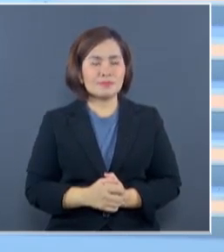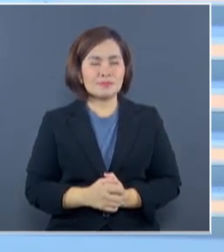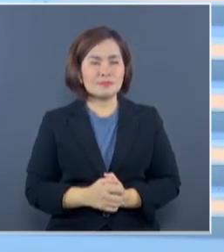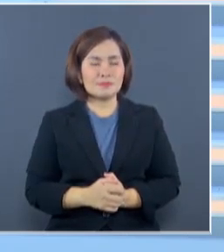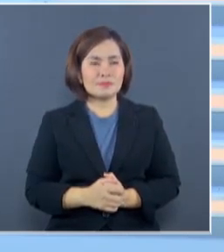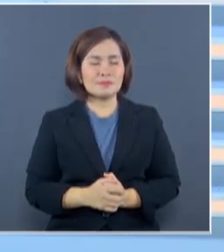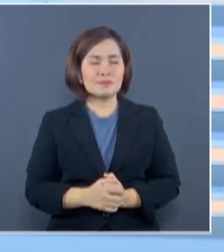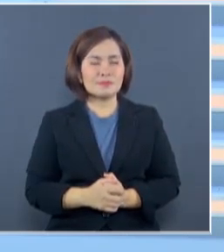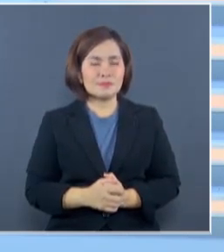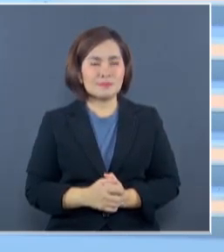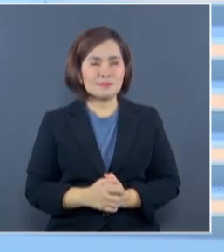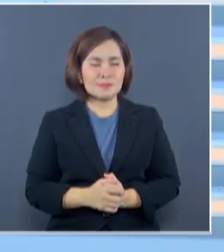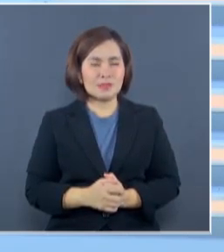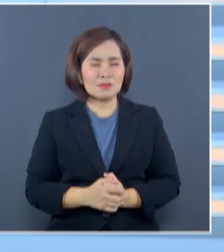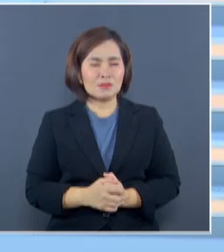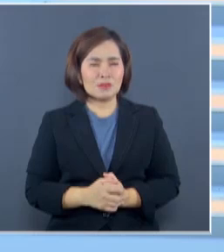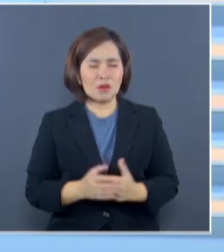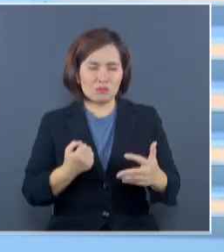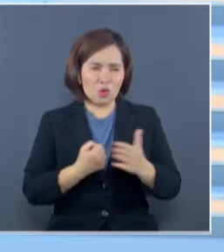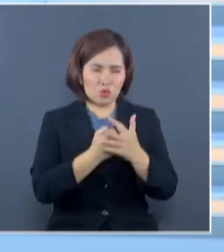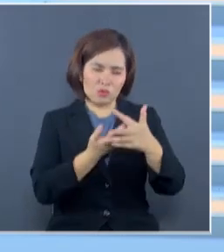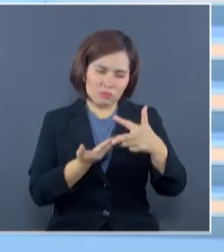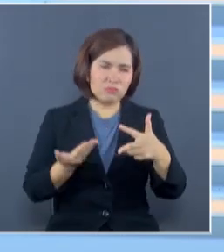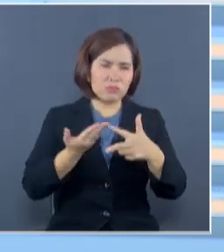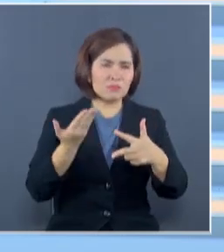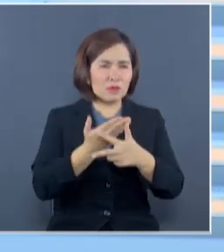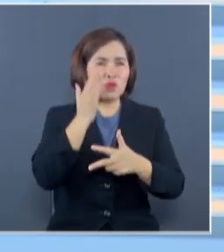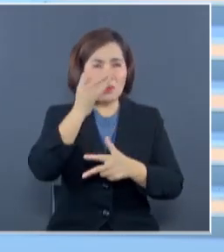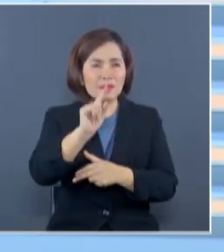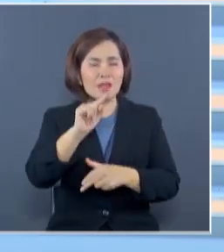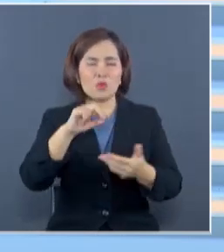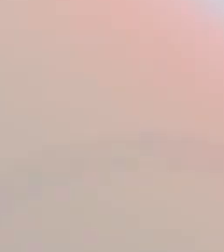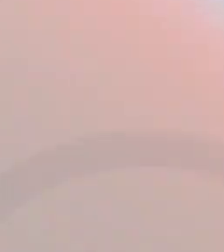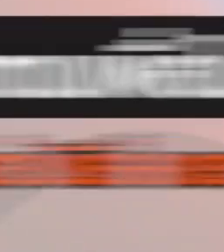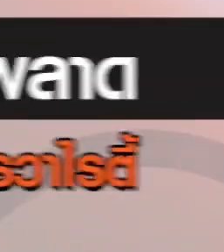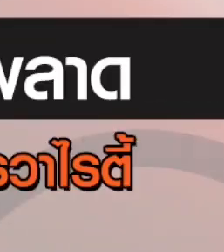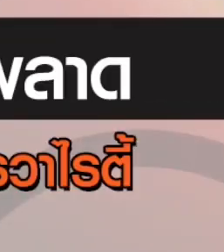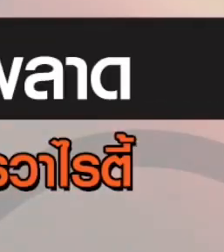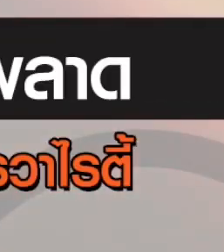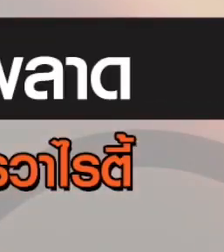หรือเป็นผู้บริสุทธิ์และการต่อสู้คดีอีก2ศาลจะเป็นอย่างไรนะฮะอีกยาวฮะเรื่องคดีน้องชมพู่